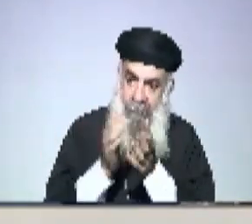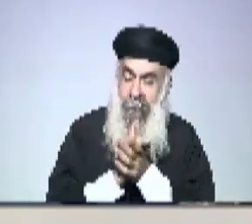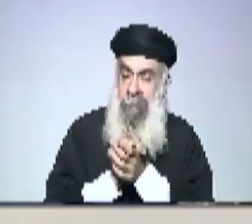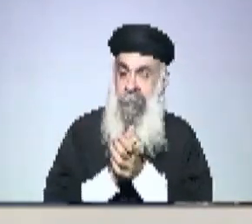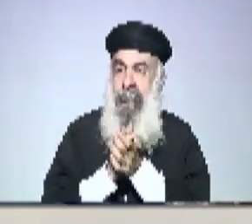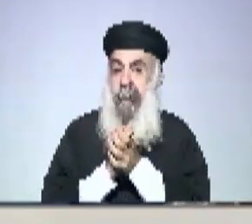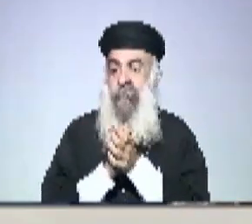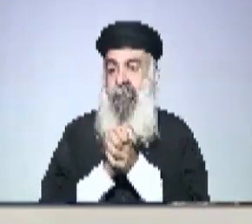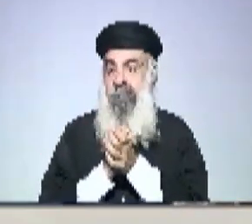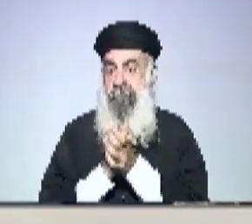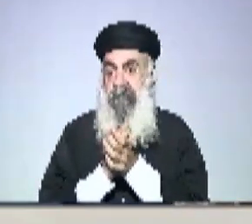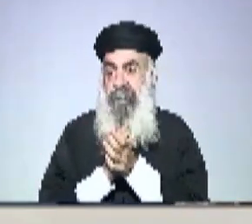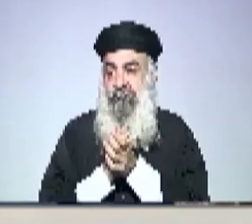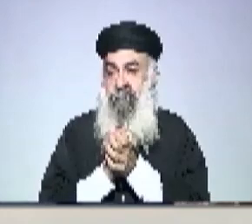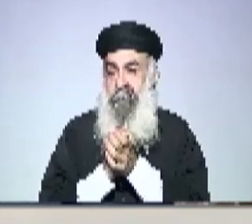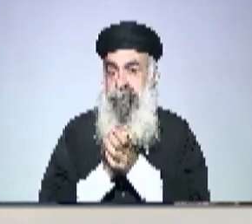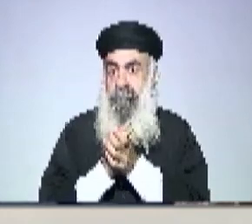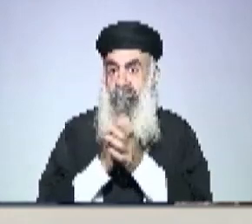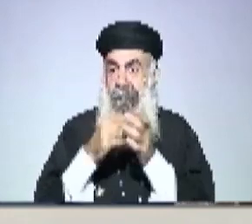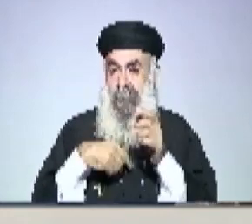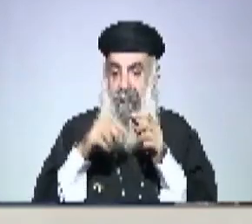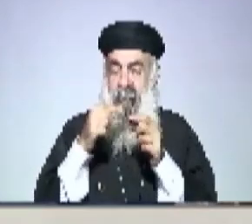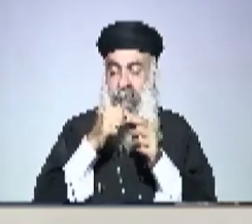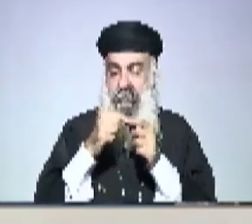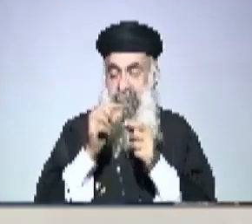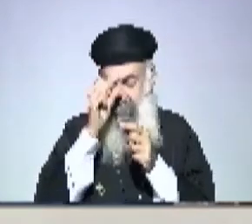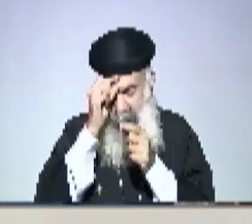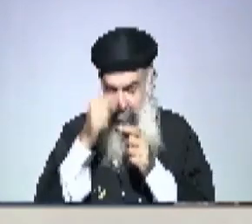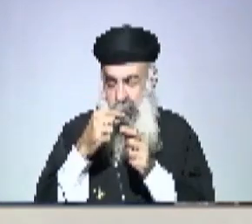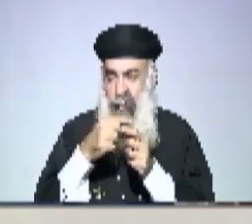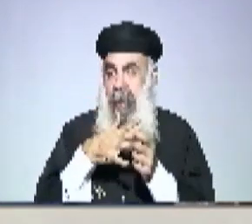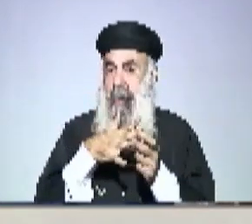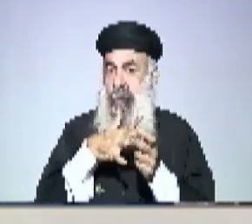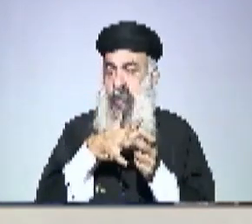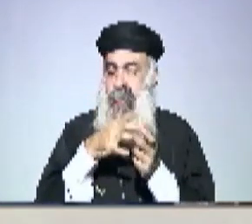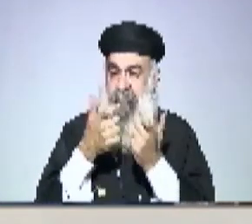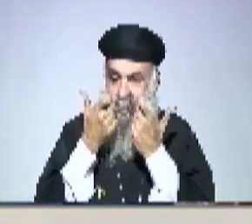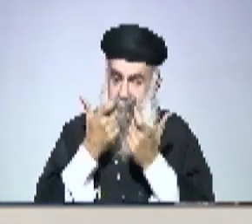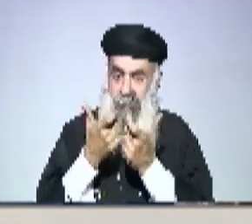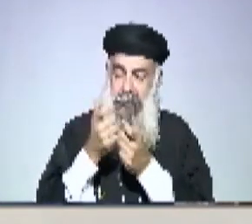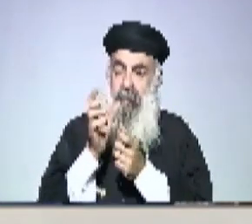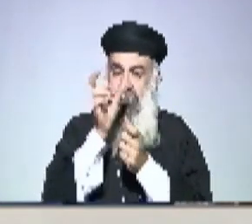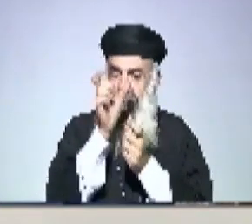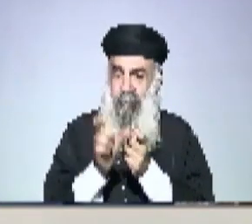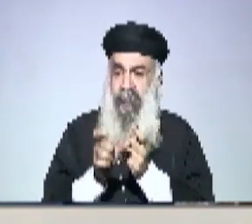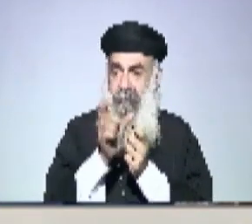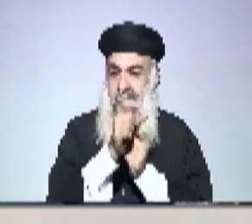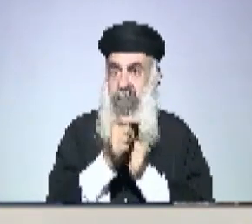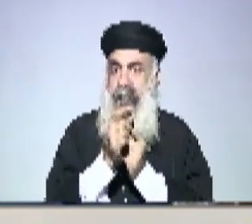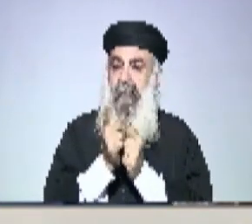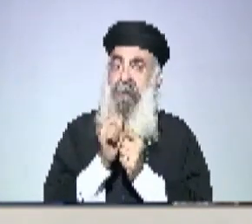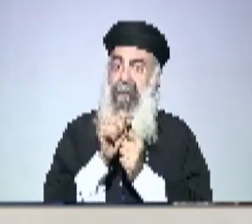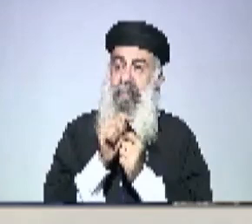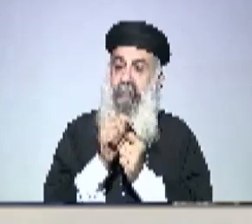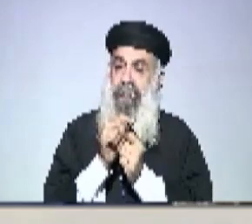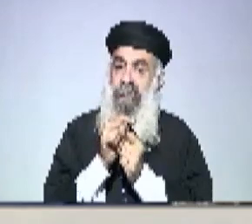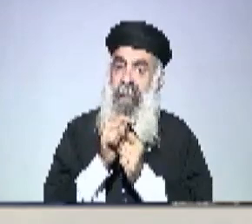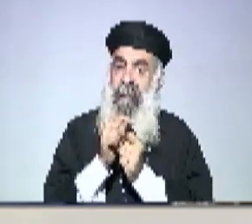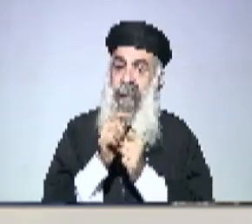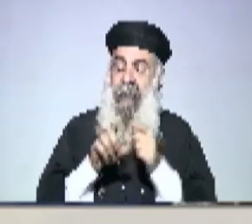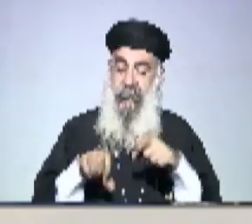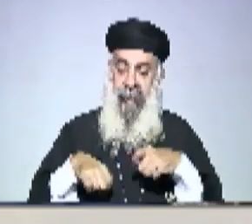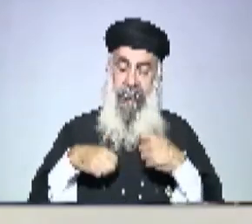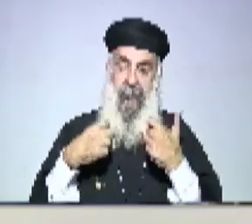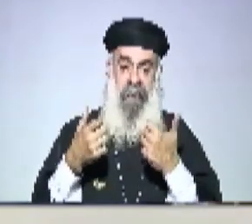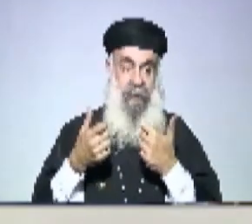بصوا انا دلوقتي قلت على ابونا كاهن يهتم بالارمله لكن ايه رايكم في اهل